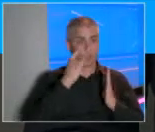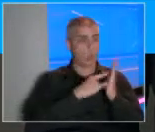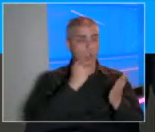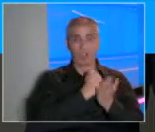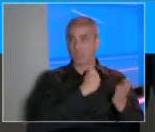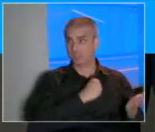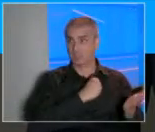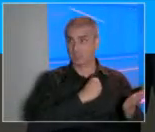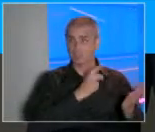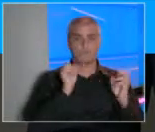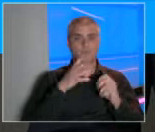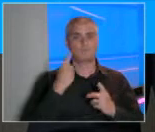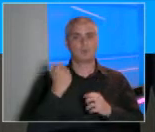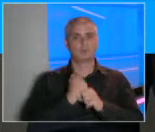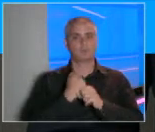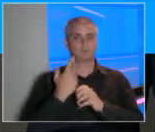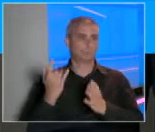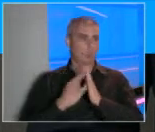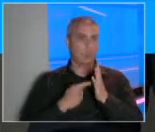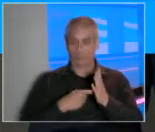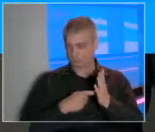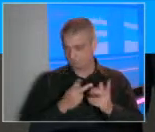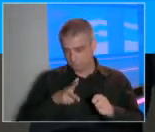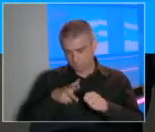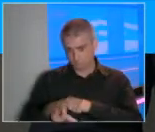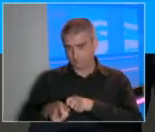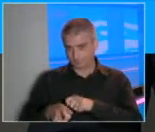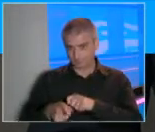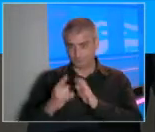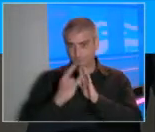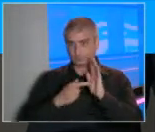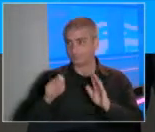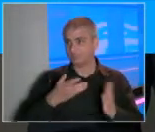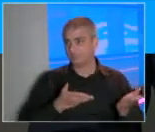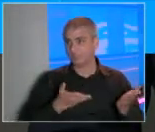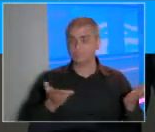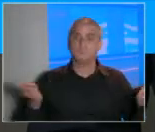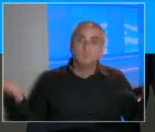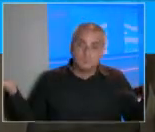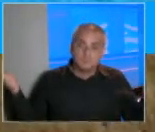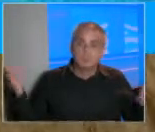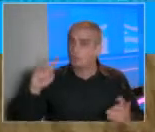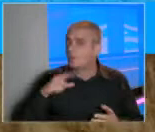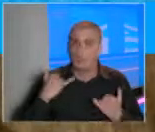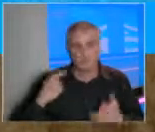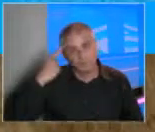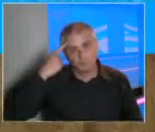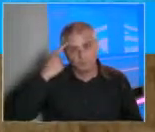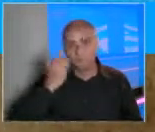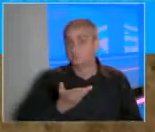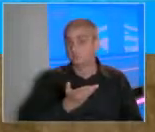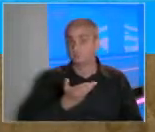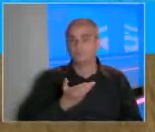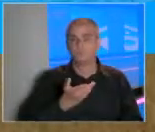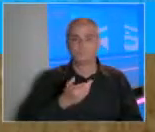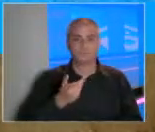שכשהם באים ומפילים את חוק ההסדרה ומסרסים את חוקי הכנסת, אז יכול להיות שמה שיושב להם בראש,